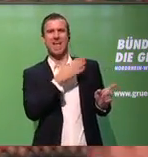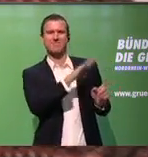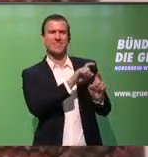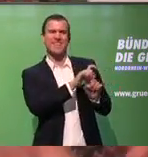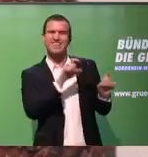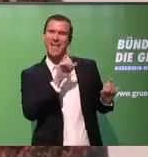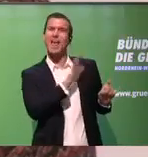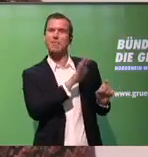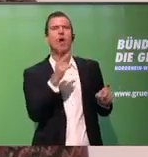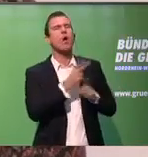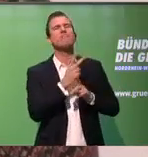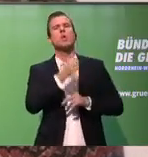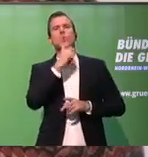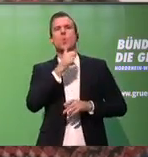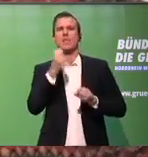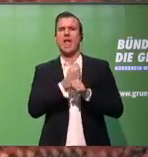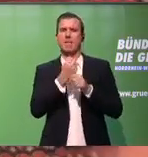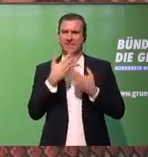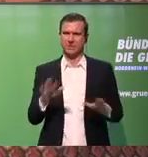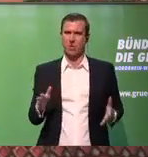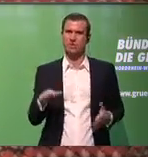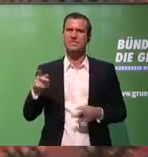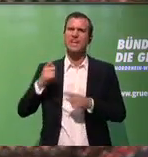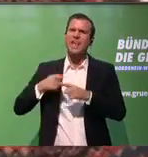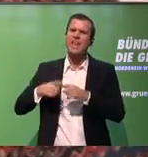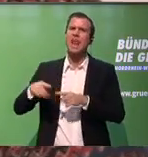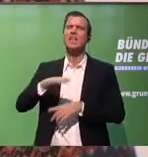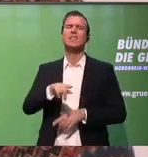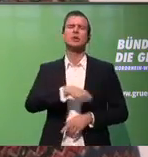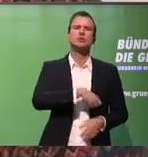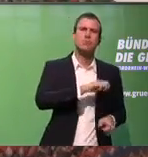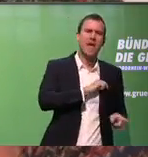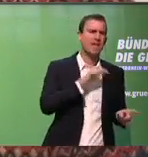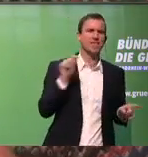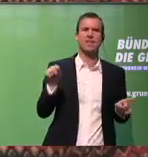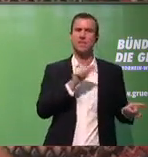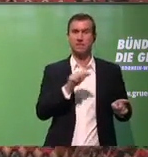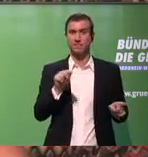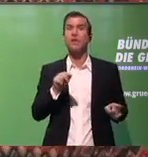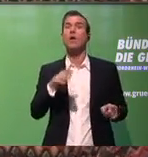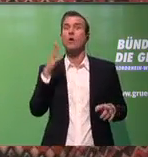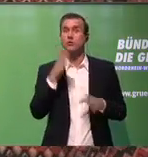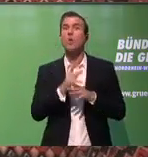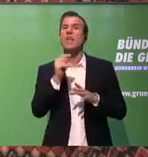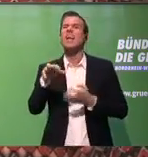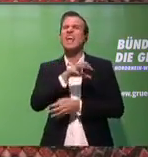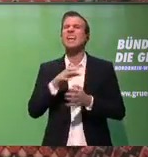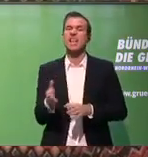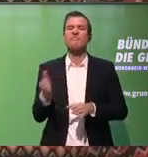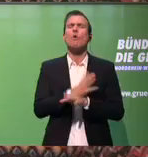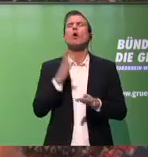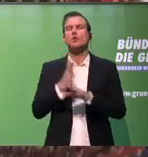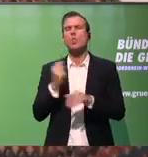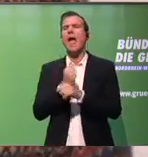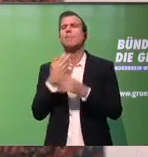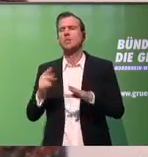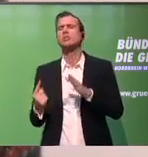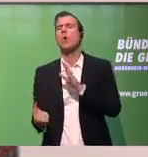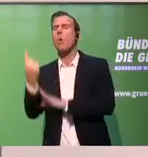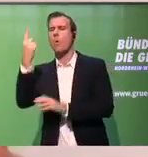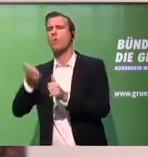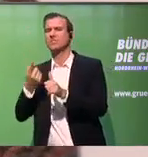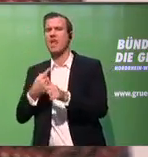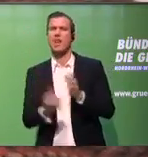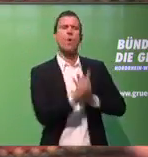ist immer wieder die Jugendarbeitslosigkeit. In Griechenland, in Spanien war die schon hoch vor der Krise. Und man muss sich, wenn